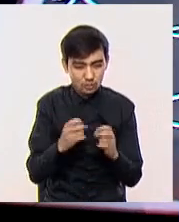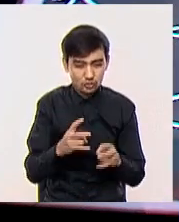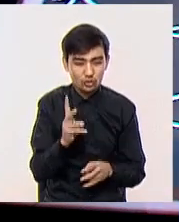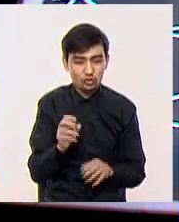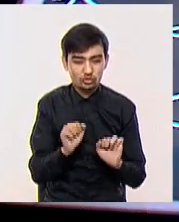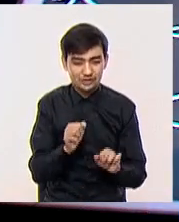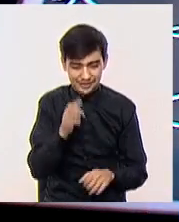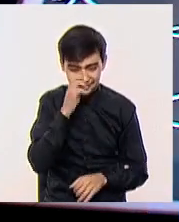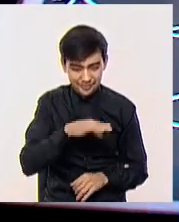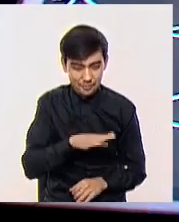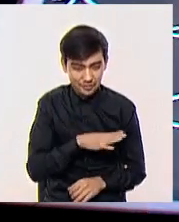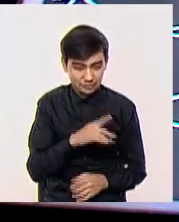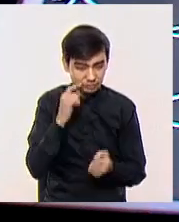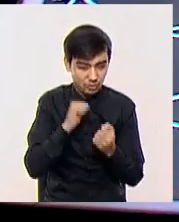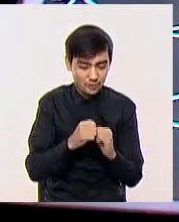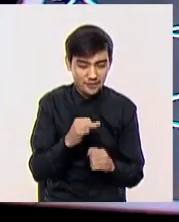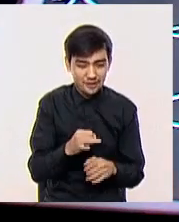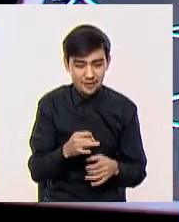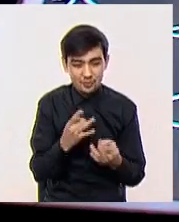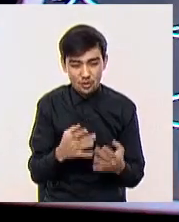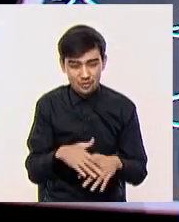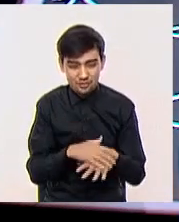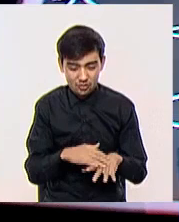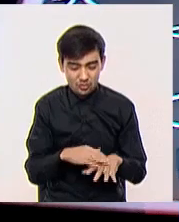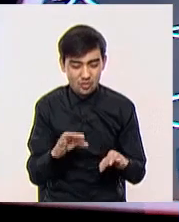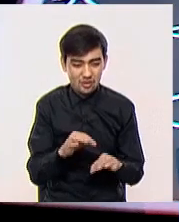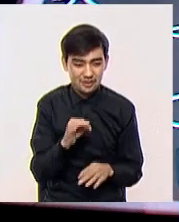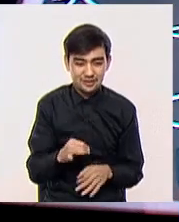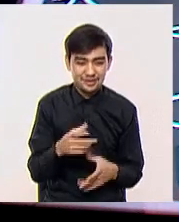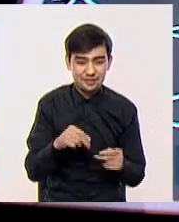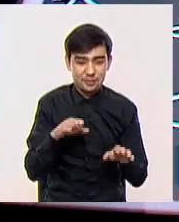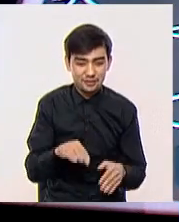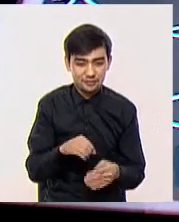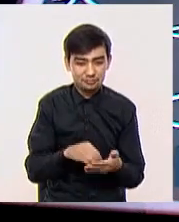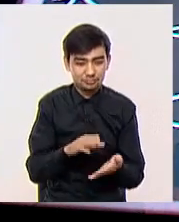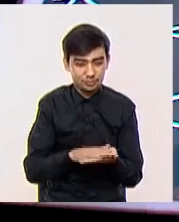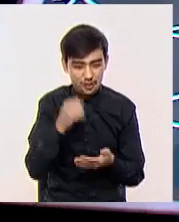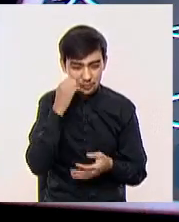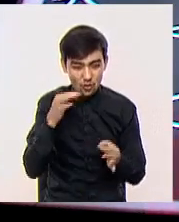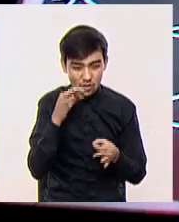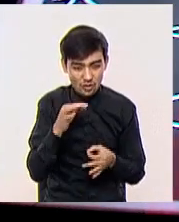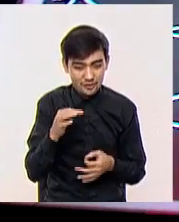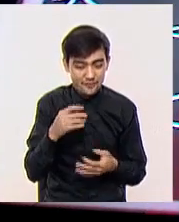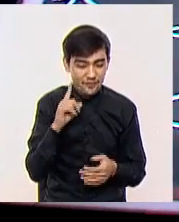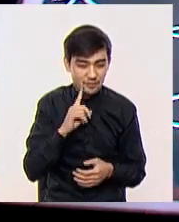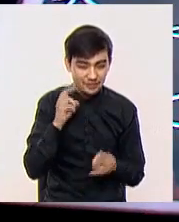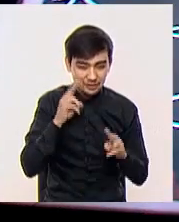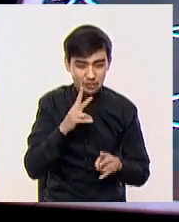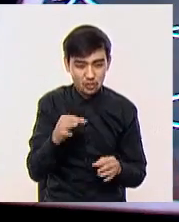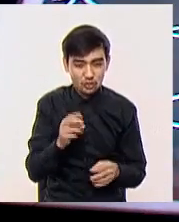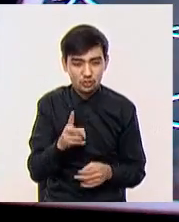защищал нашу страну и мирных граждан где именно установит мемориал пока неизвестно впрочем как итог то станет его